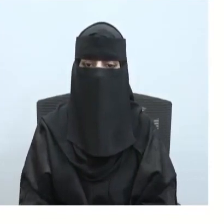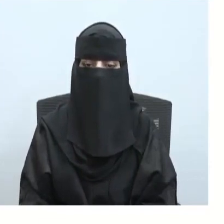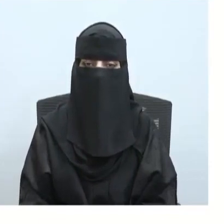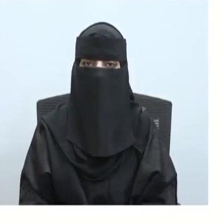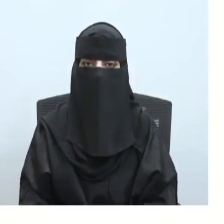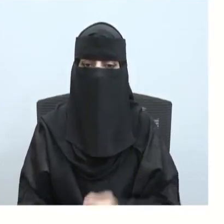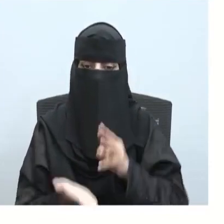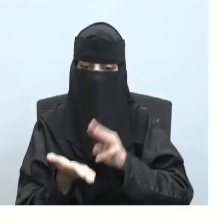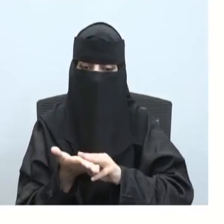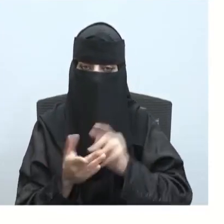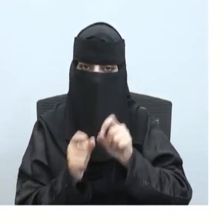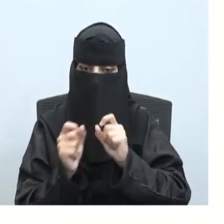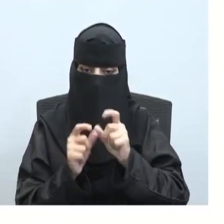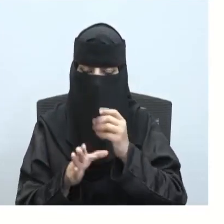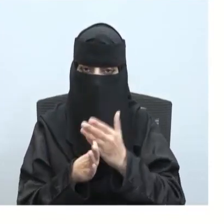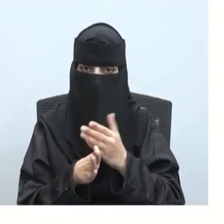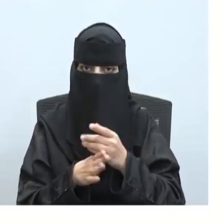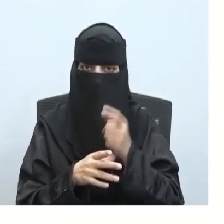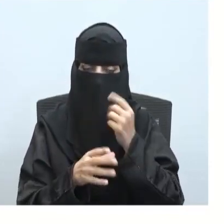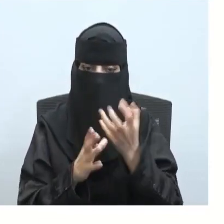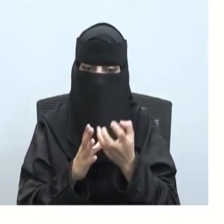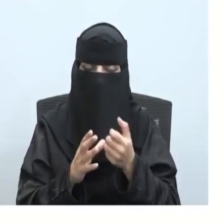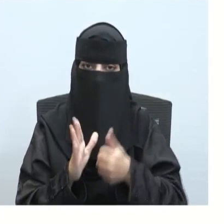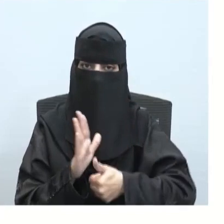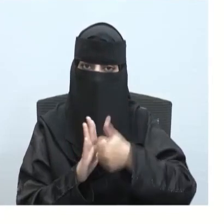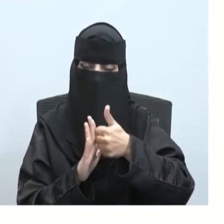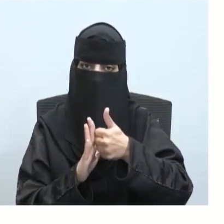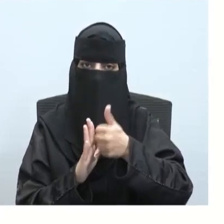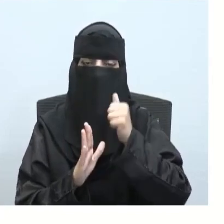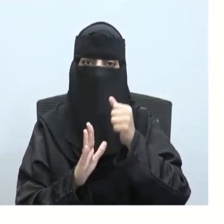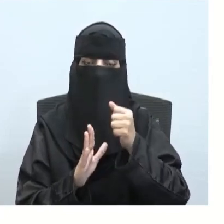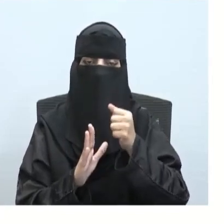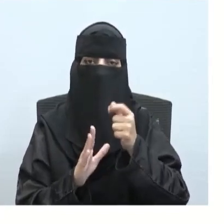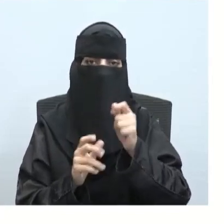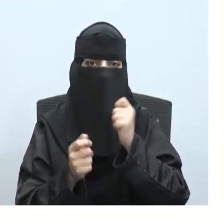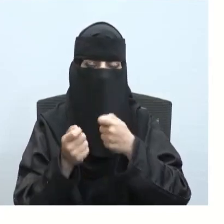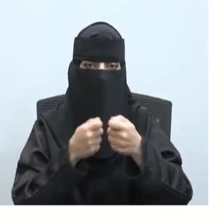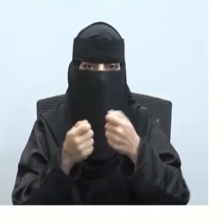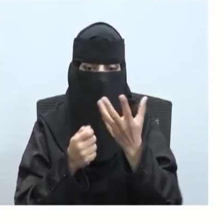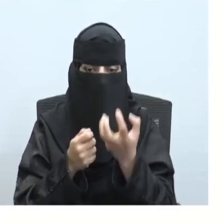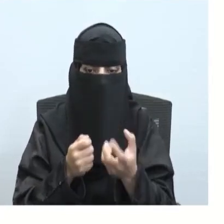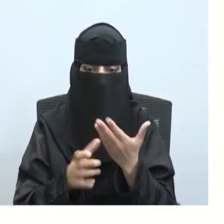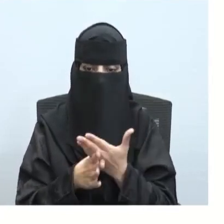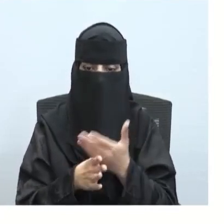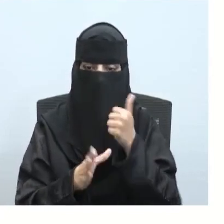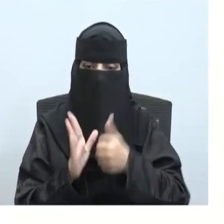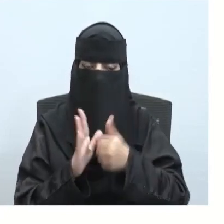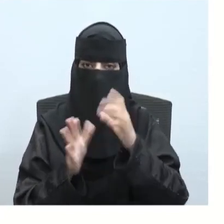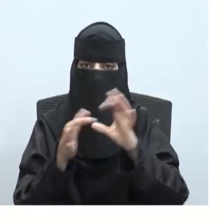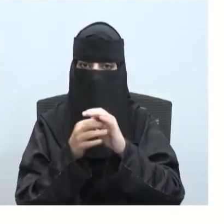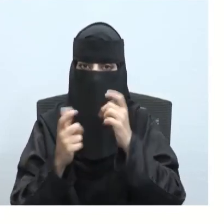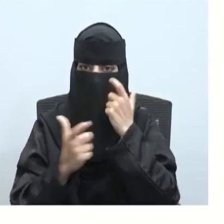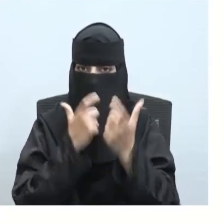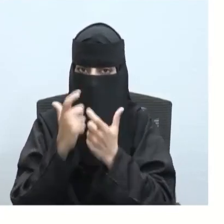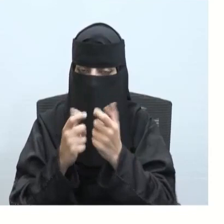أيضاً من التأثيرات إنترنت الأشياء في التصنيع تقنية أفضل وتكلفة أقل، حيث أصبحت إمكانية الاتصال